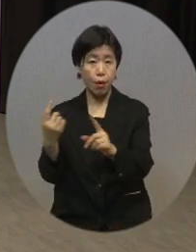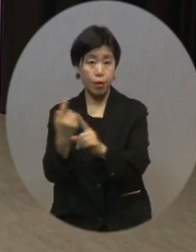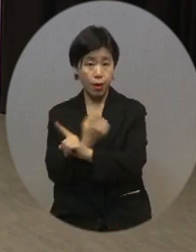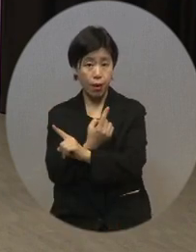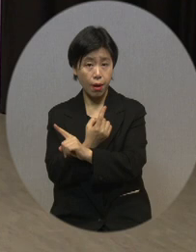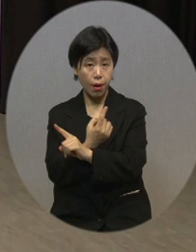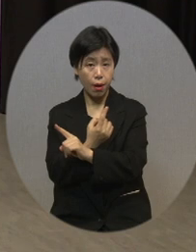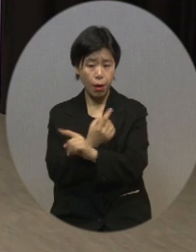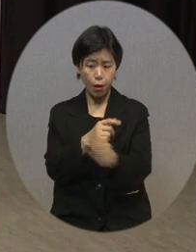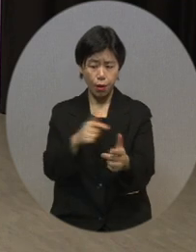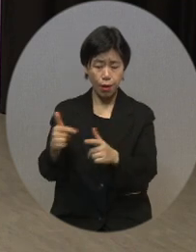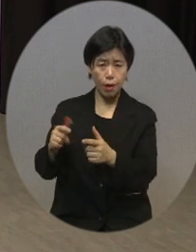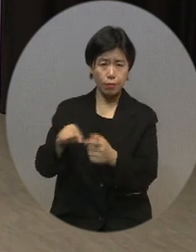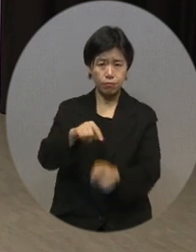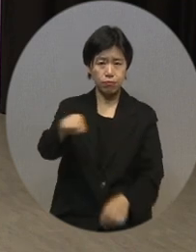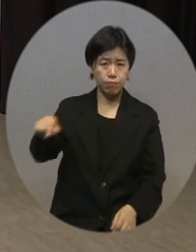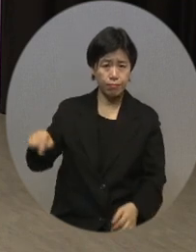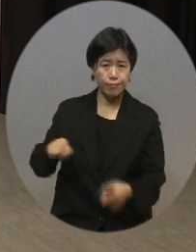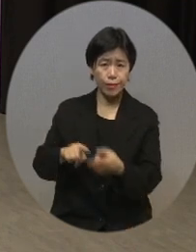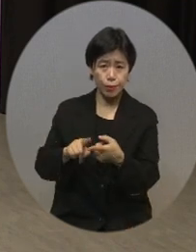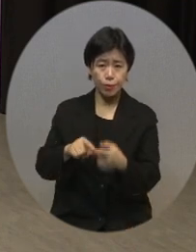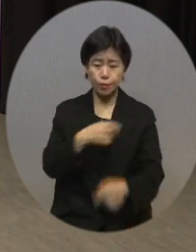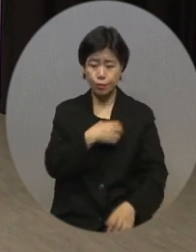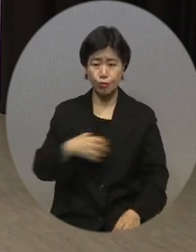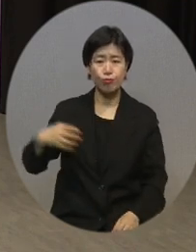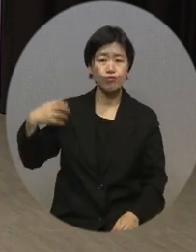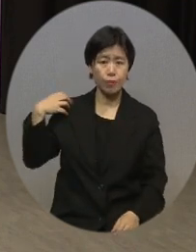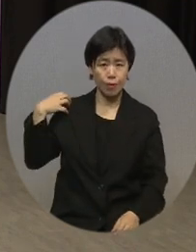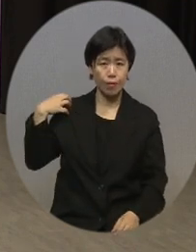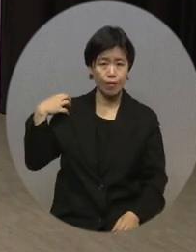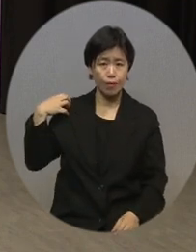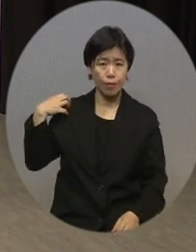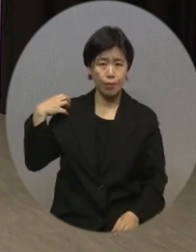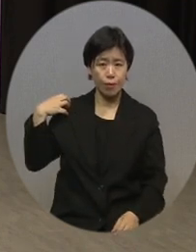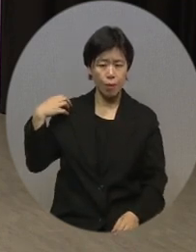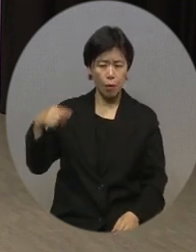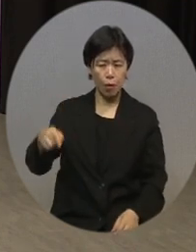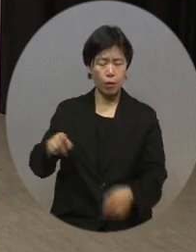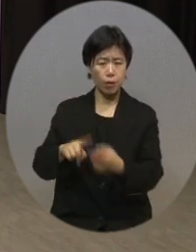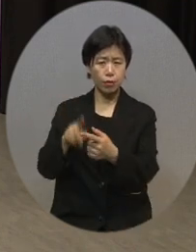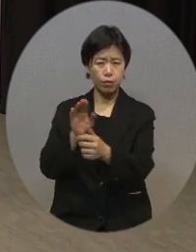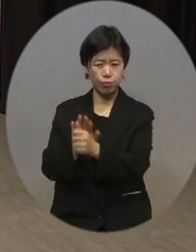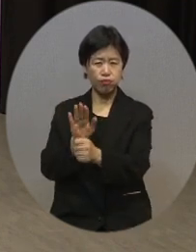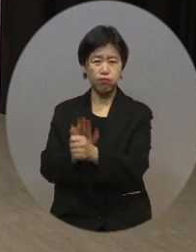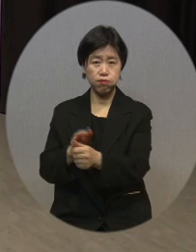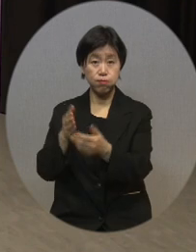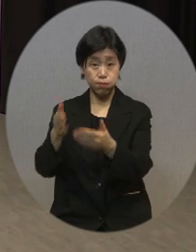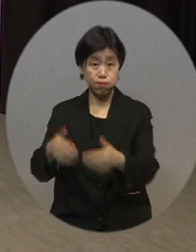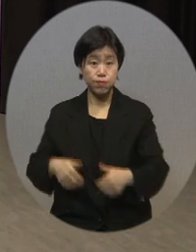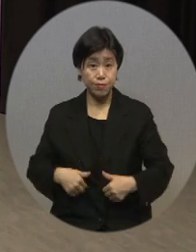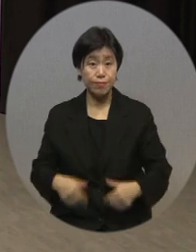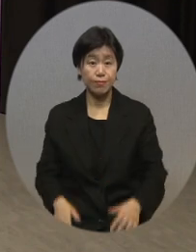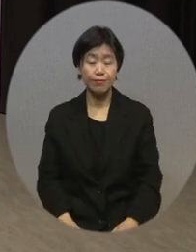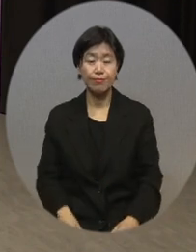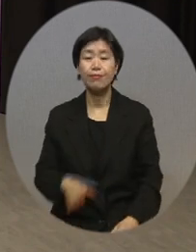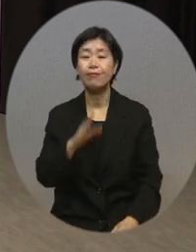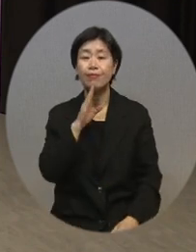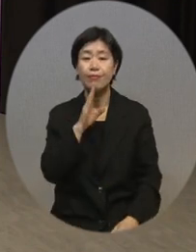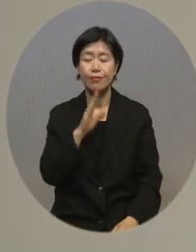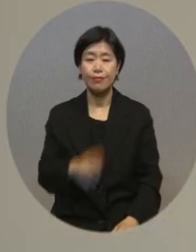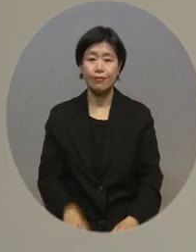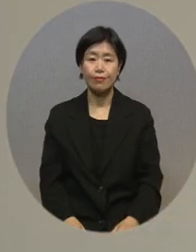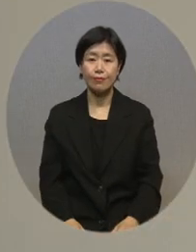여러 가지를 구청 행정에서도 엄청나게 지원을 해 주셔야 할 것 같아요. 그렇습니다.